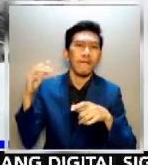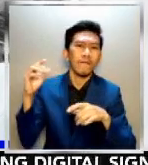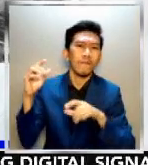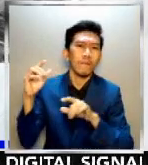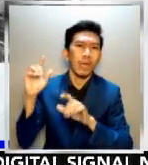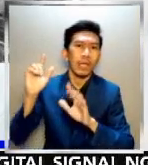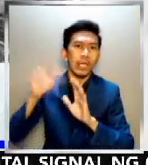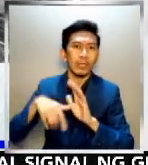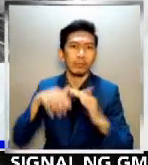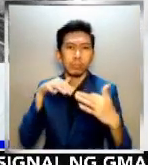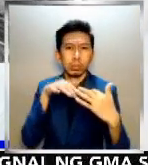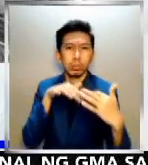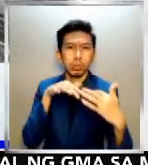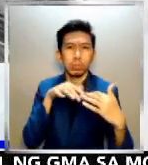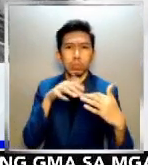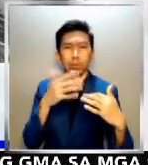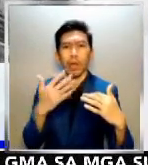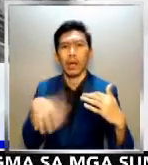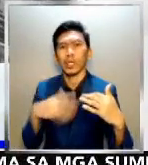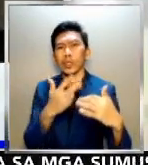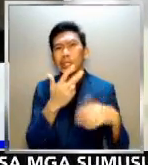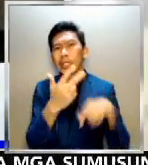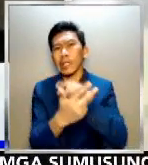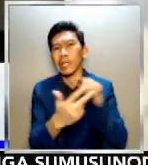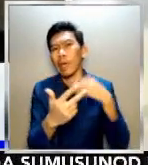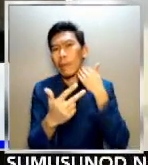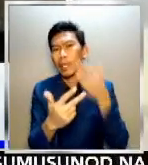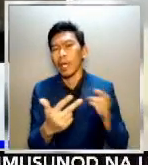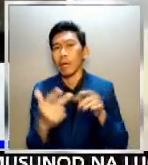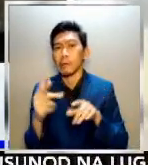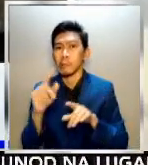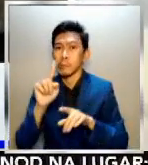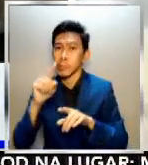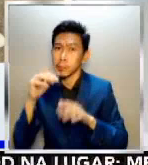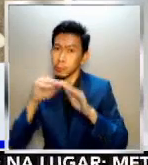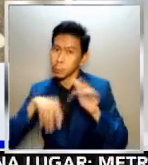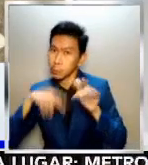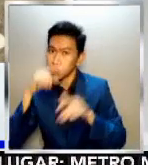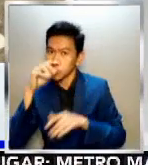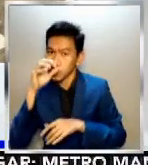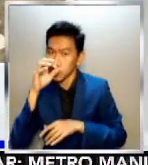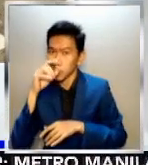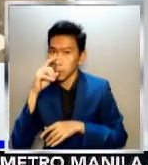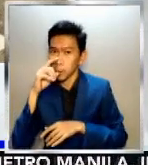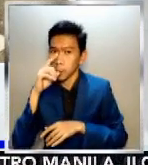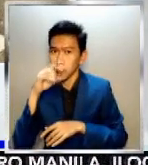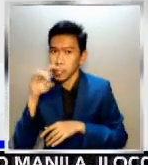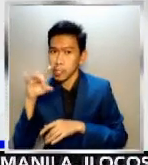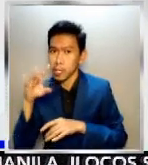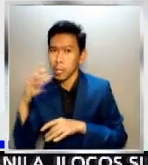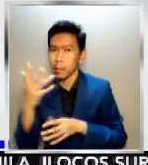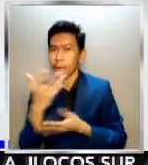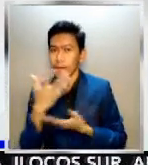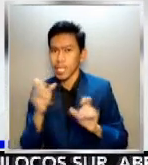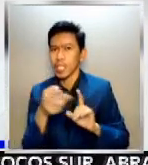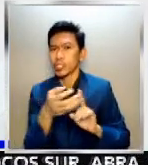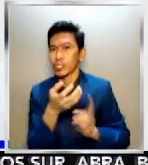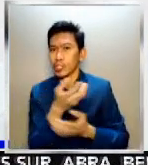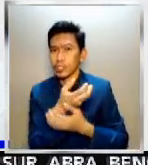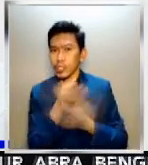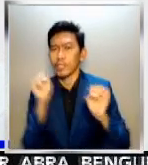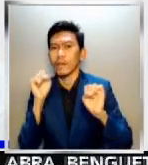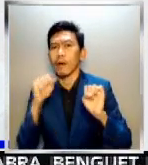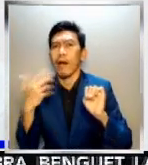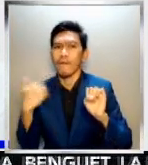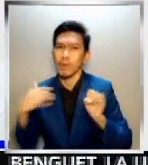tatlo. Nirescue naman daw ang isang minor de edad. Nakuhanan umano sila ng mga baril, bala at sari-saring armas. Sinusubukan pa namin